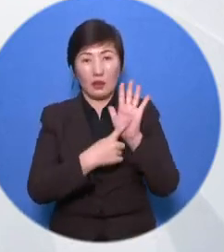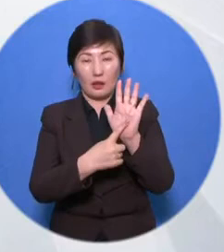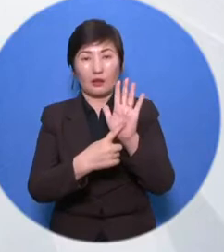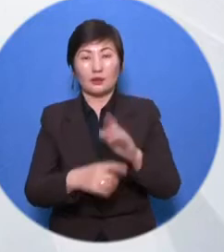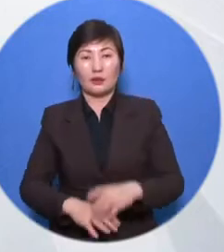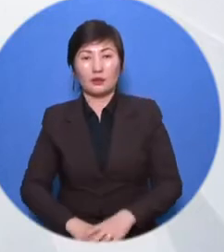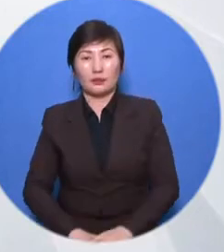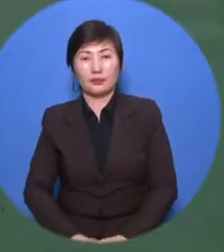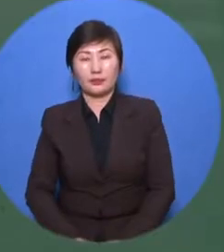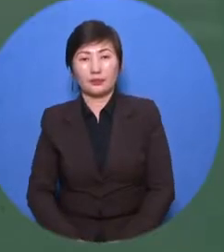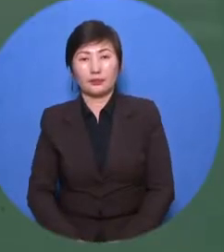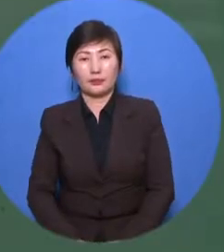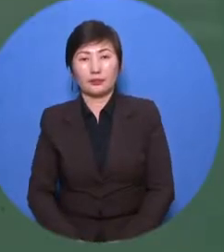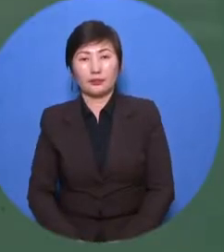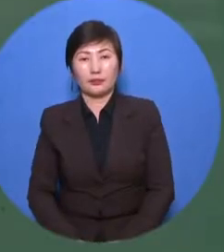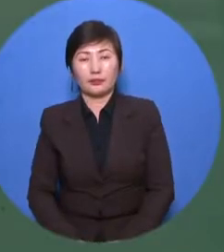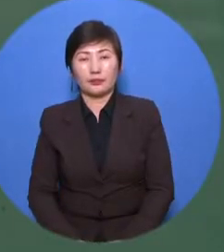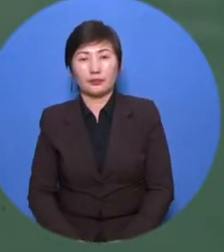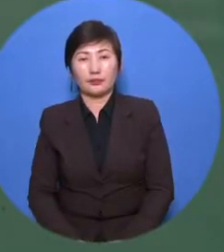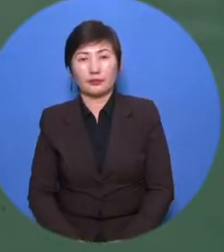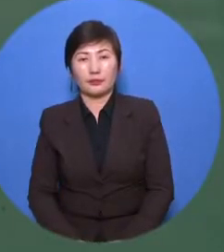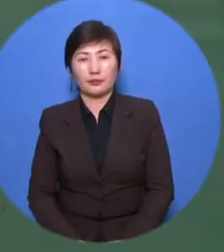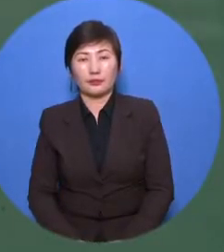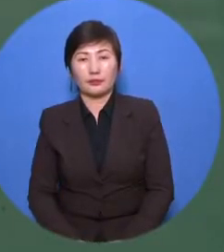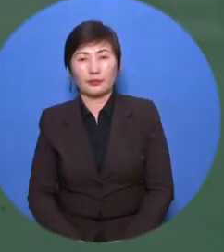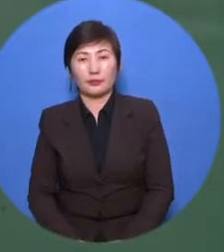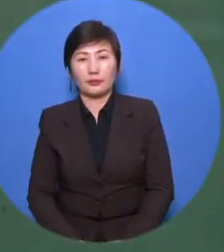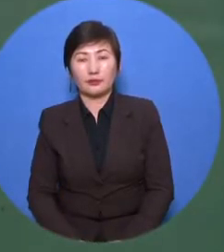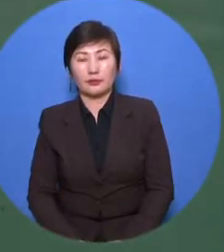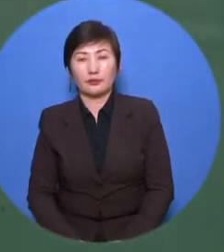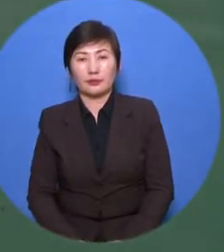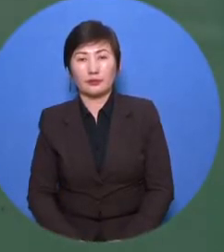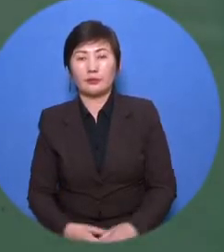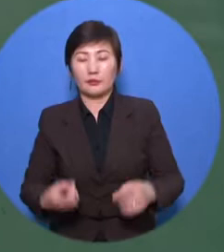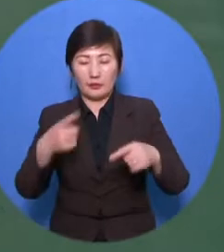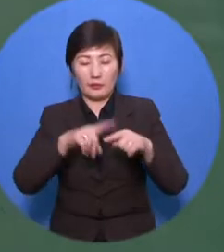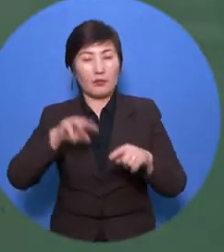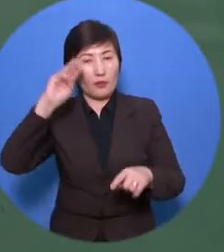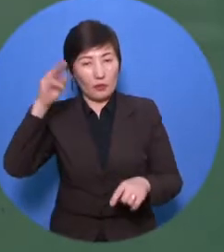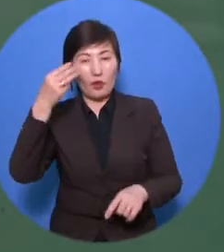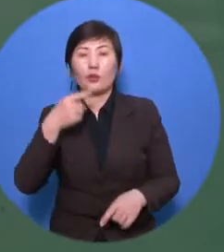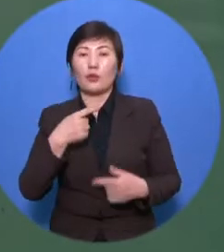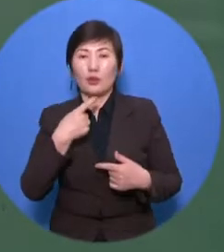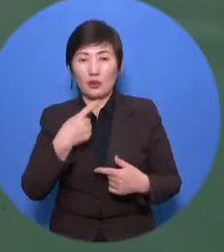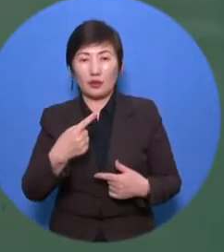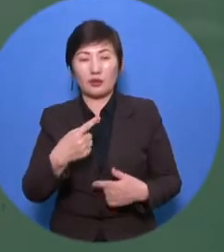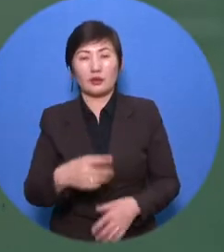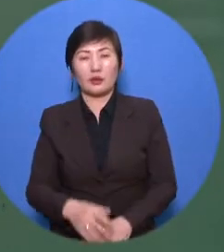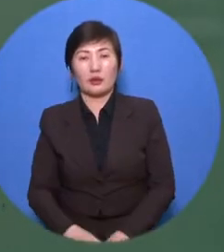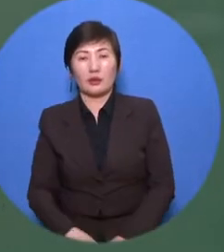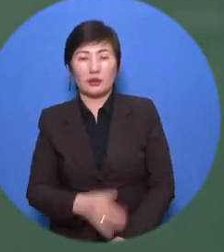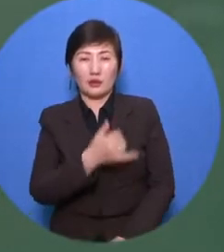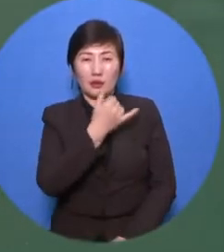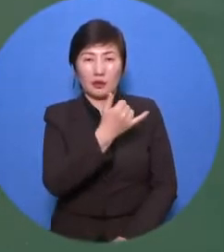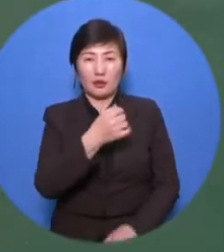За. За эндээс би багш нар ахаад нэг зүйлийг тодотгох юм бол y тэнцүү